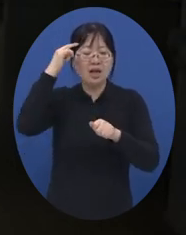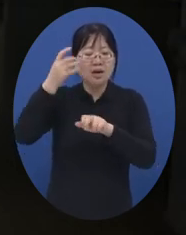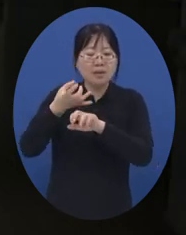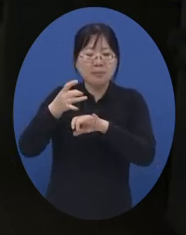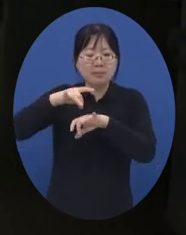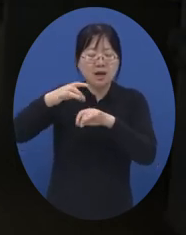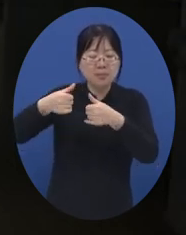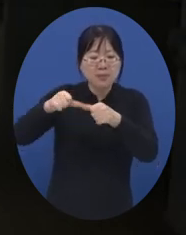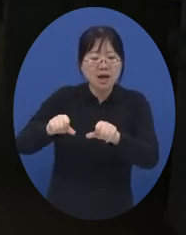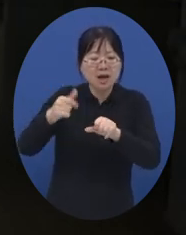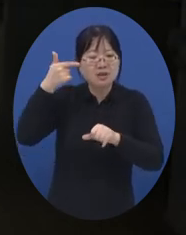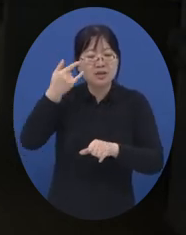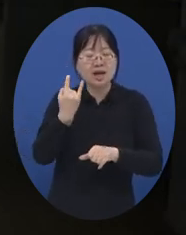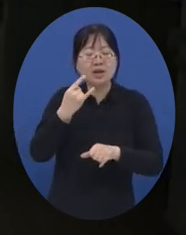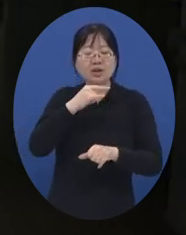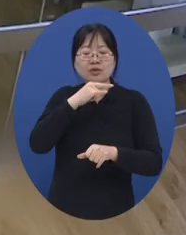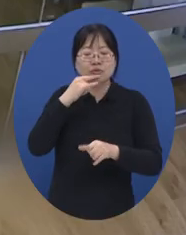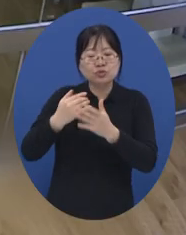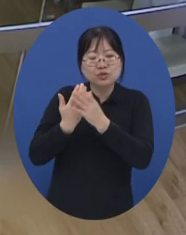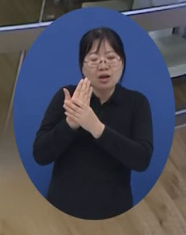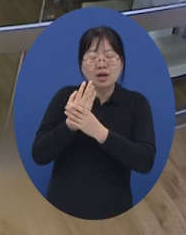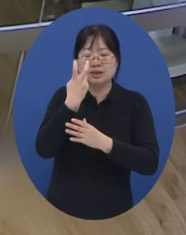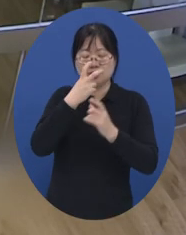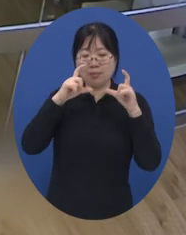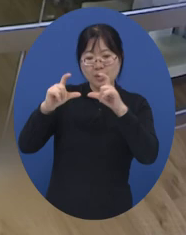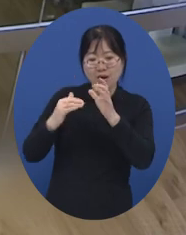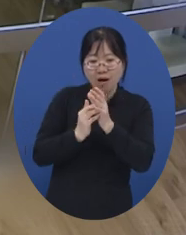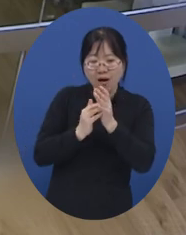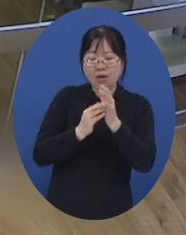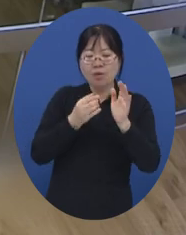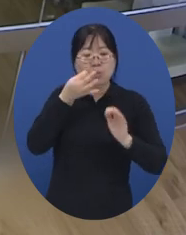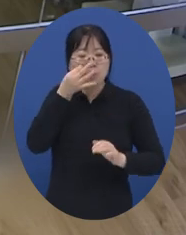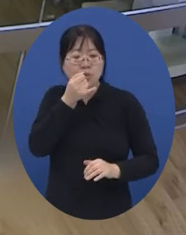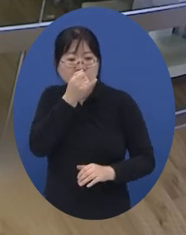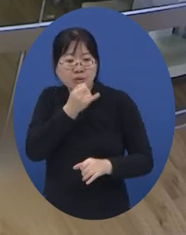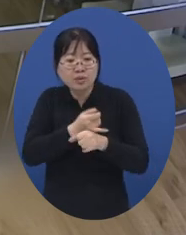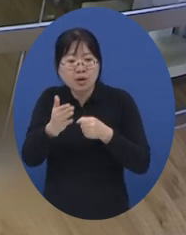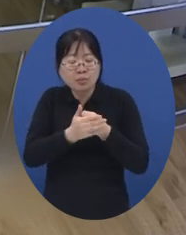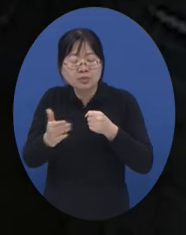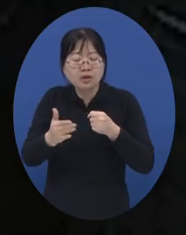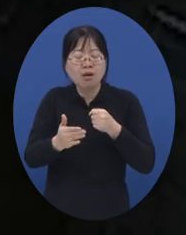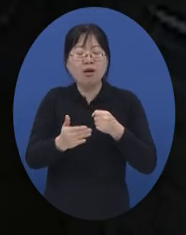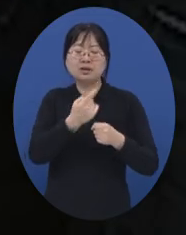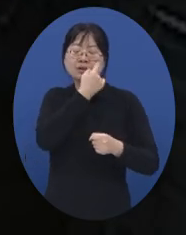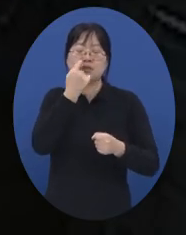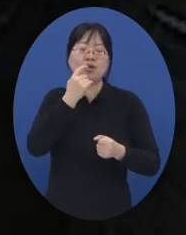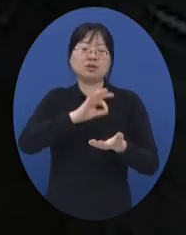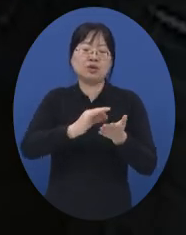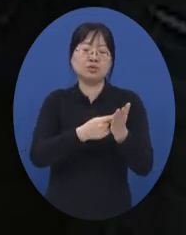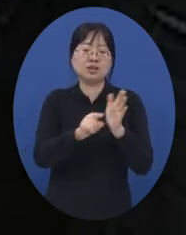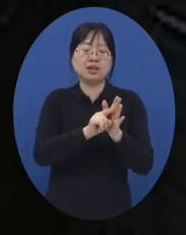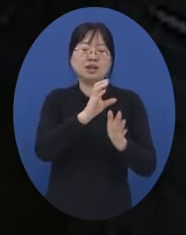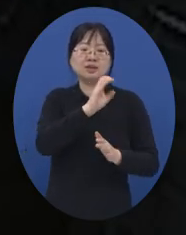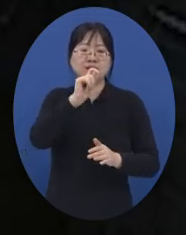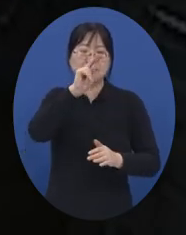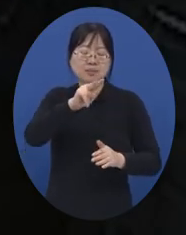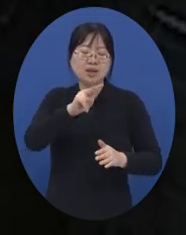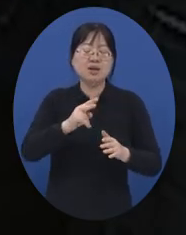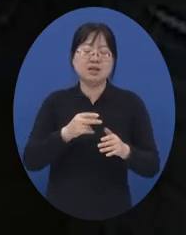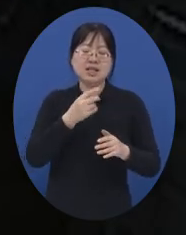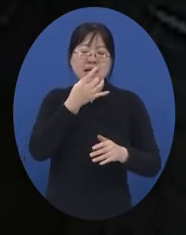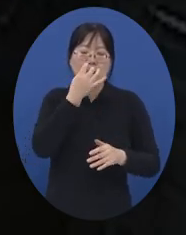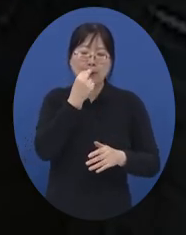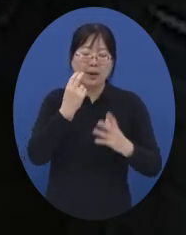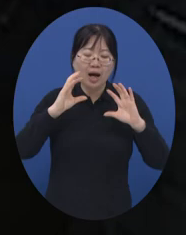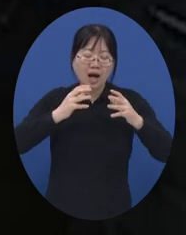골절로 인한 뇌출혈 진단을 받았습니다 이 영상이 공개되자 이런 사고의 증거로 쓸 수 있게 신생아실 cctv 를 의무적으로